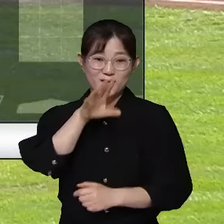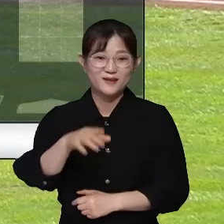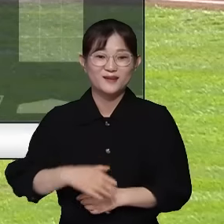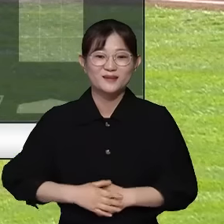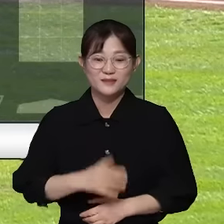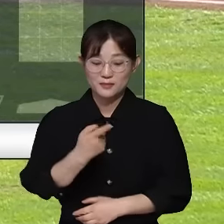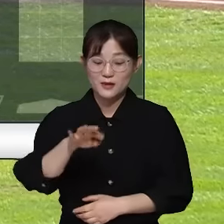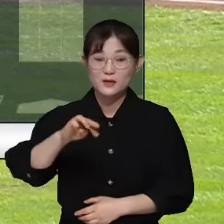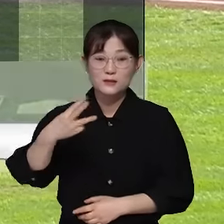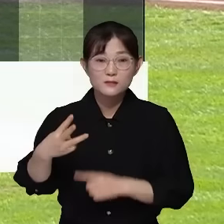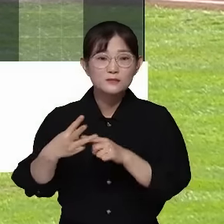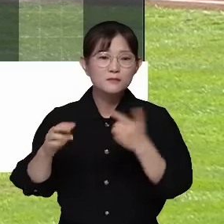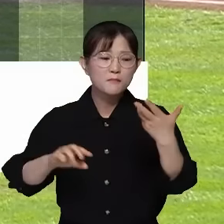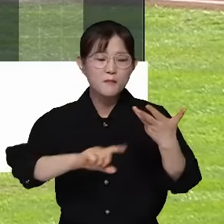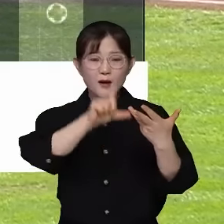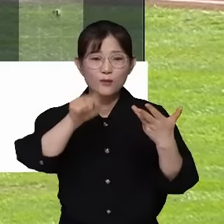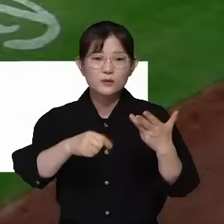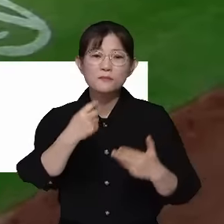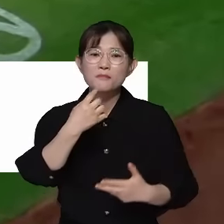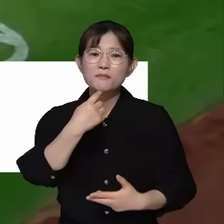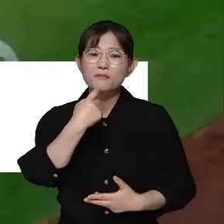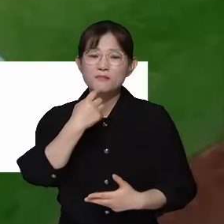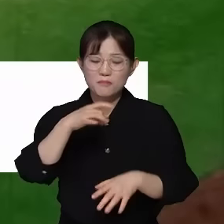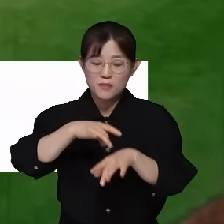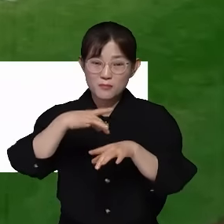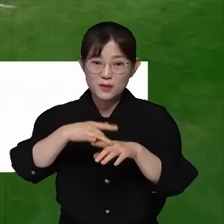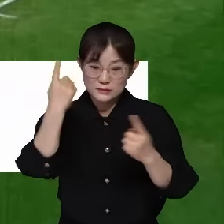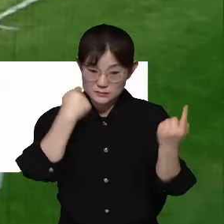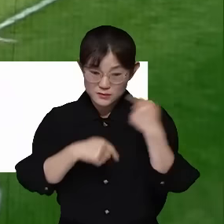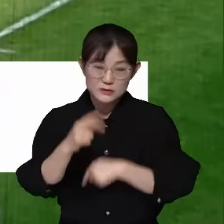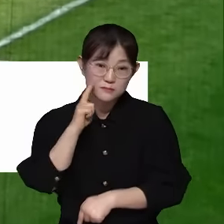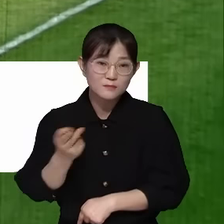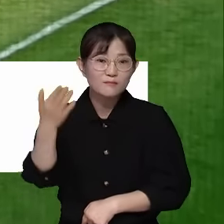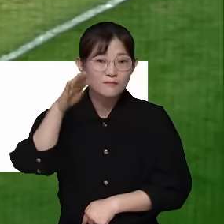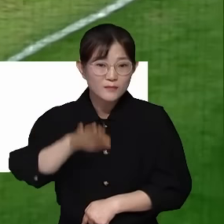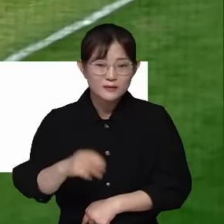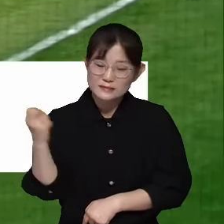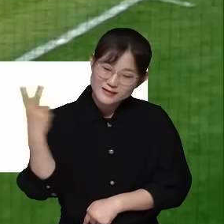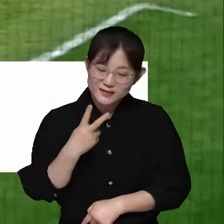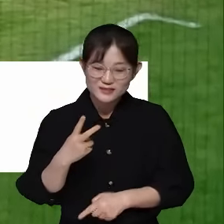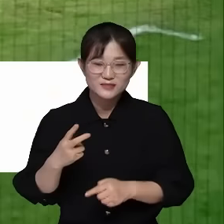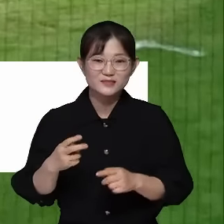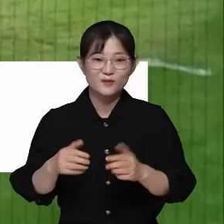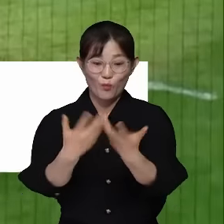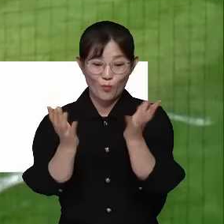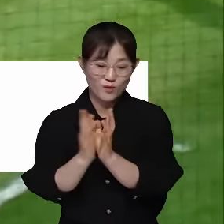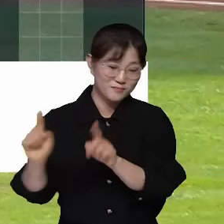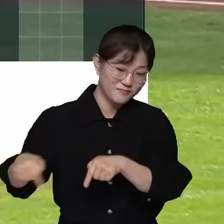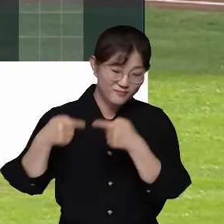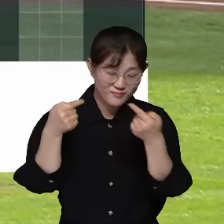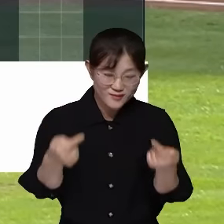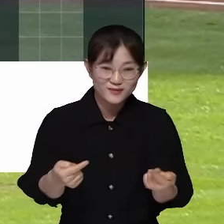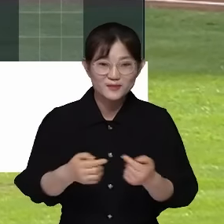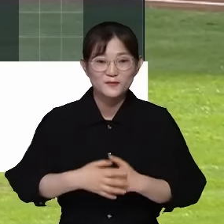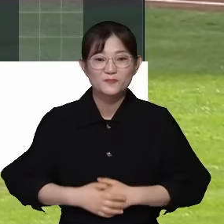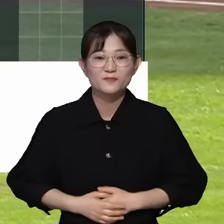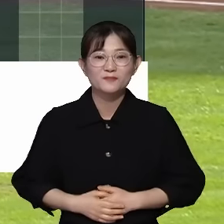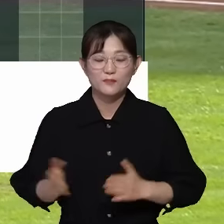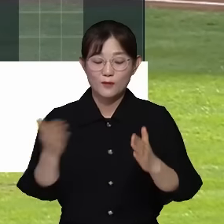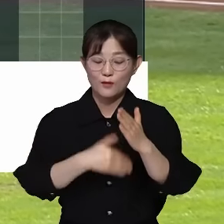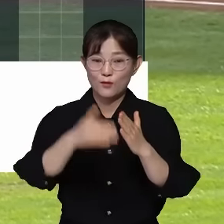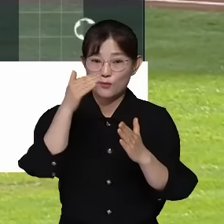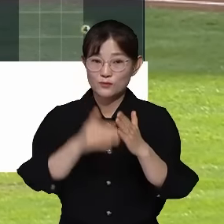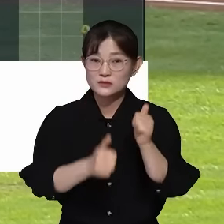지난 8월 턱뼈가 골절되는 큰 부상을 당하고도 팀의 복귀에 팬들을 놀라게 했습니다. 정규 시즌